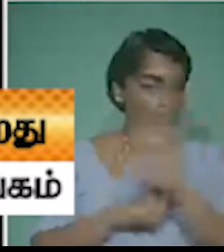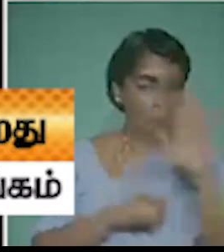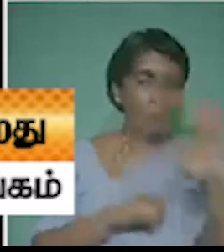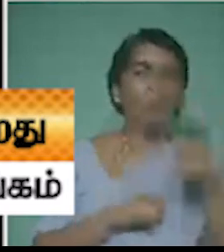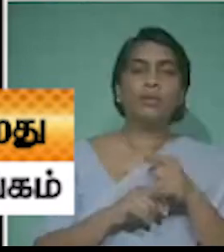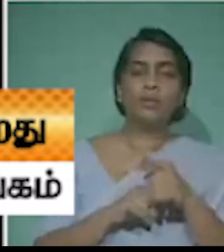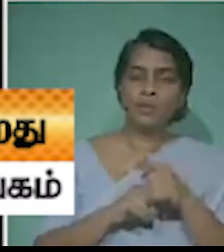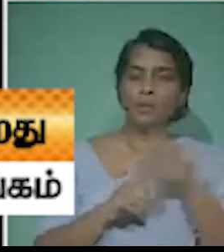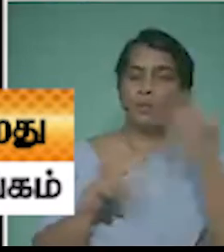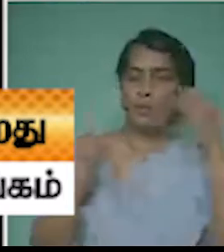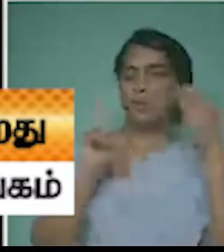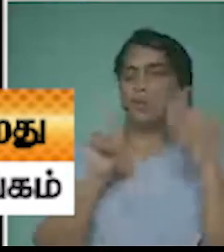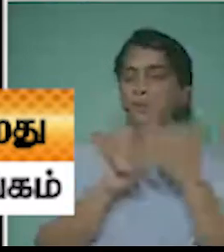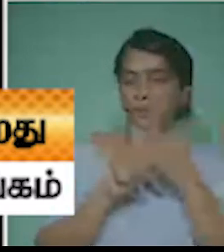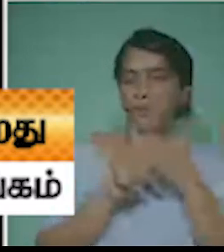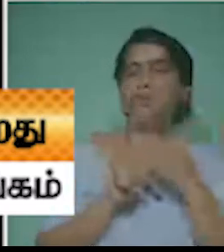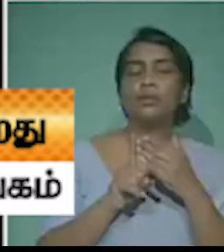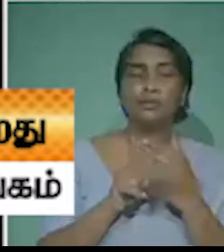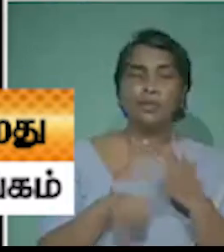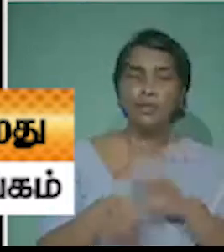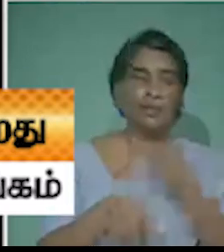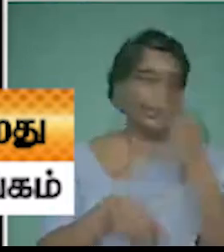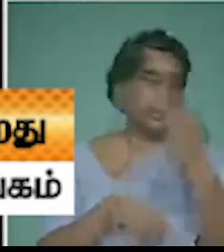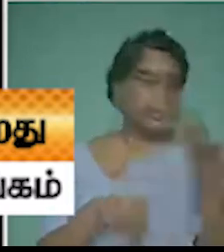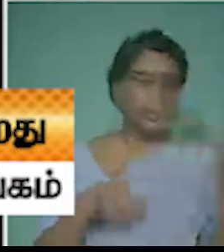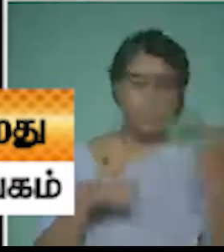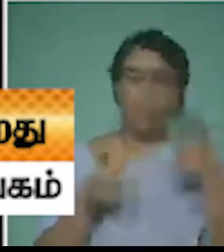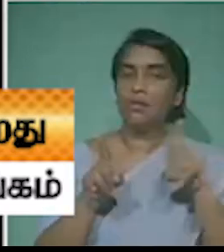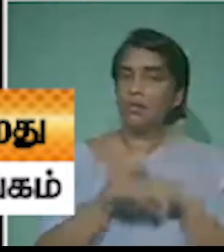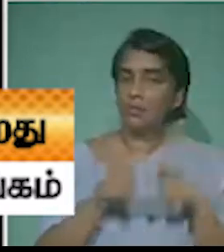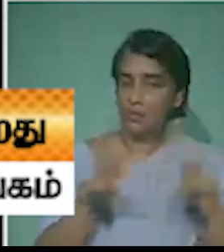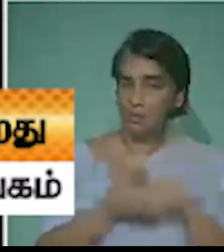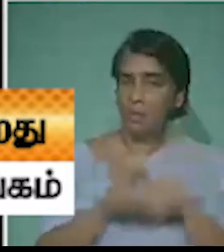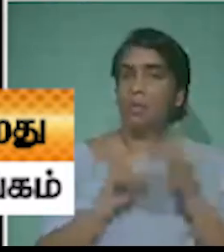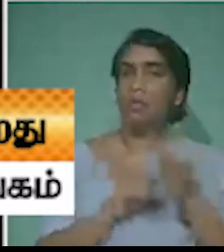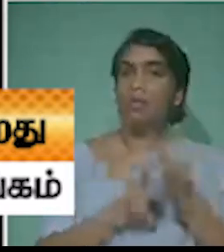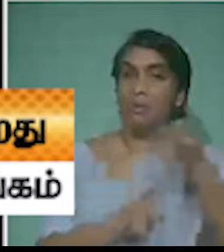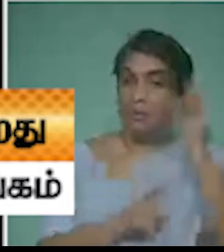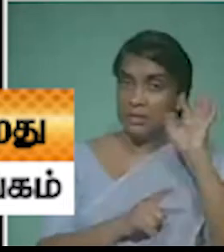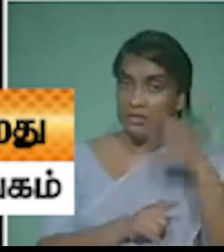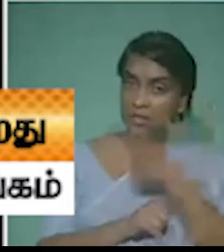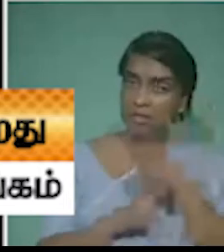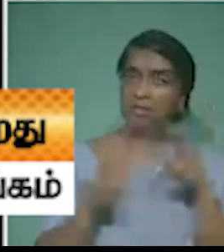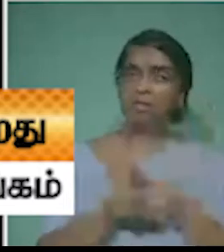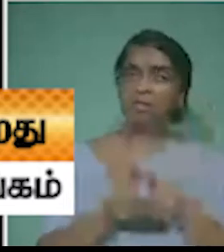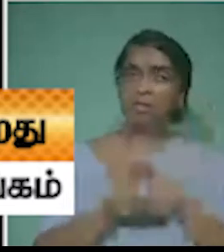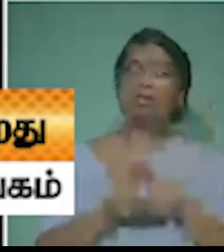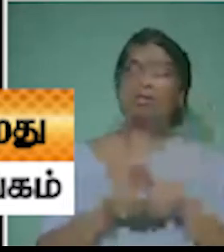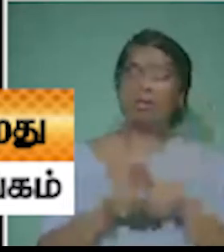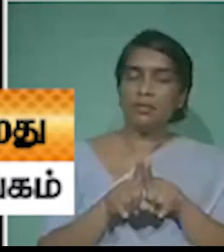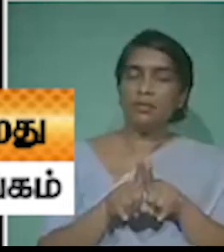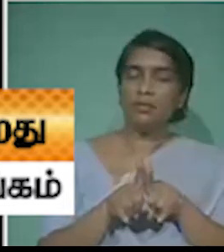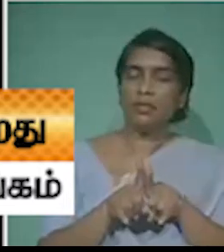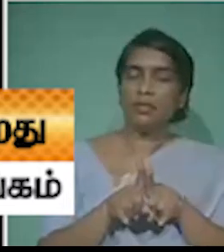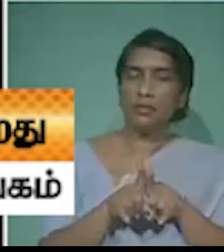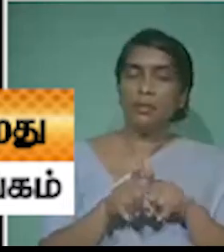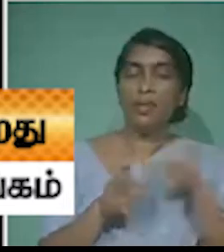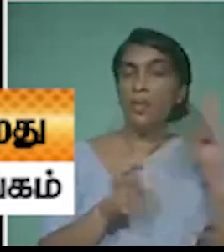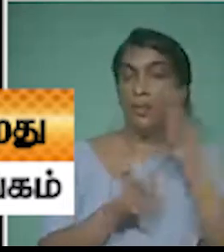22வது அரசியலமைப்பு திருத்தத்தில் நிறைவேற்ற அதிகார ஜனாதிபதி முறையானது நீக்கப்படாமை காரணமாகவே நாடாளுமன்ற உறுப்பினர்கள் அதற்கு